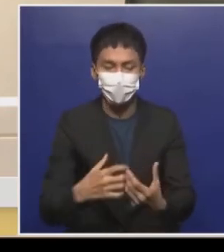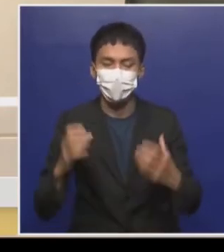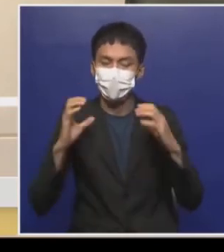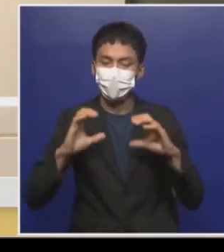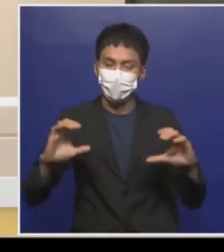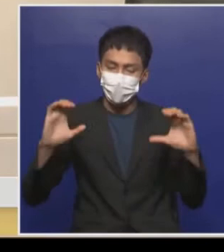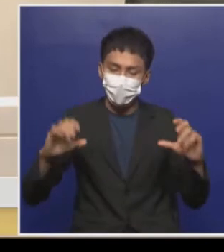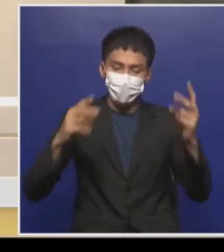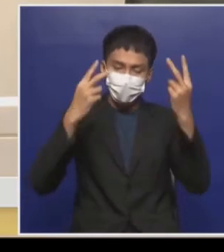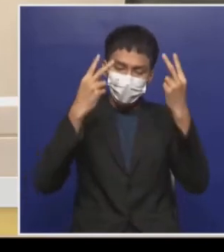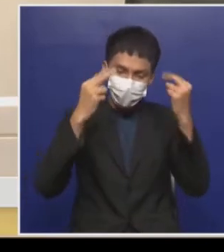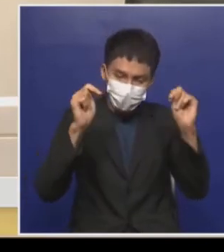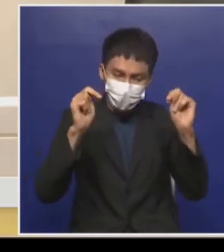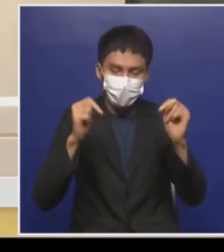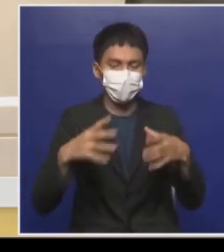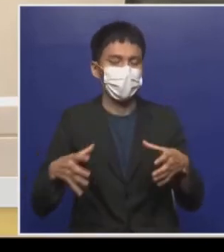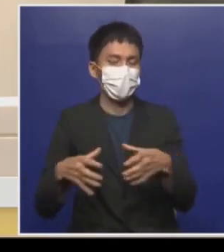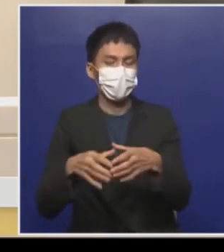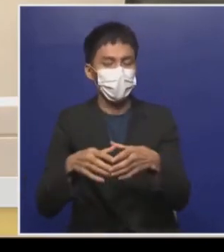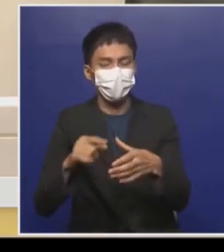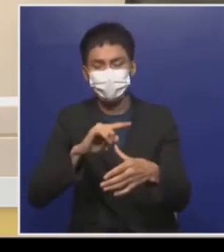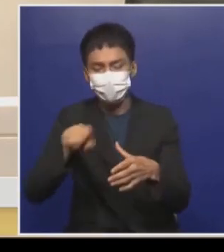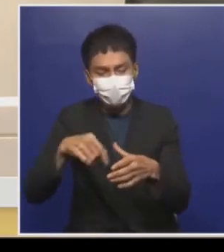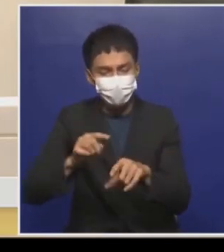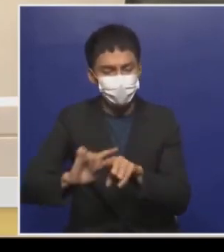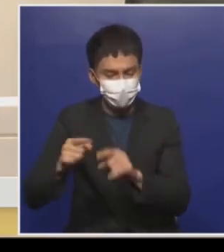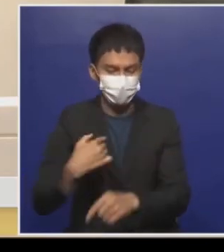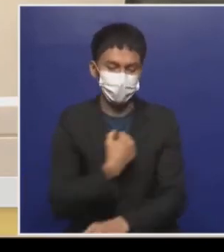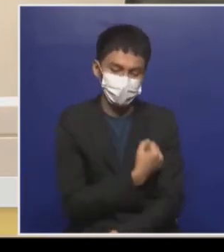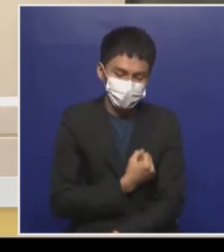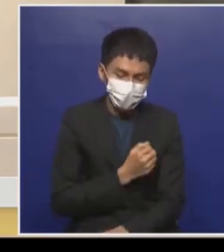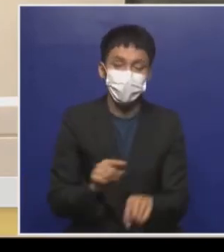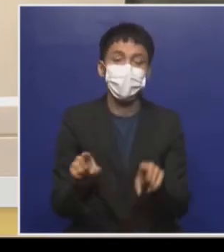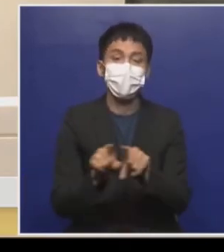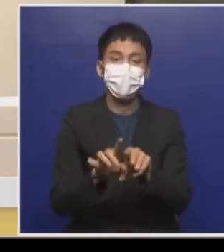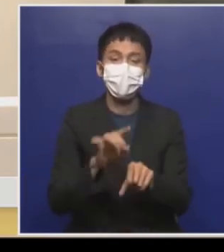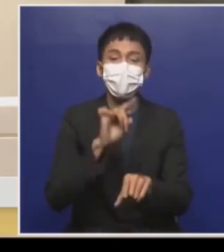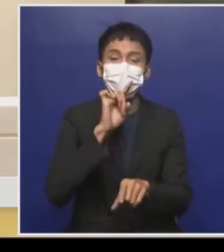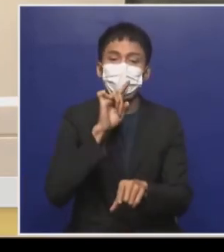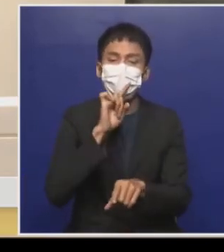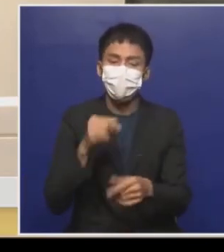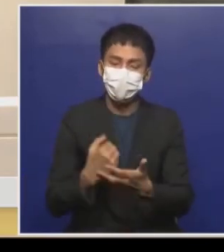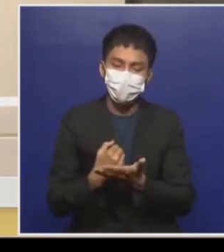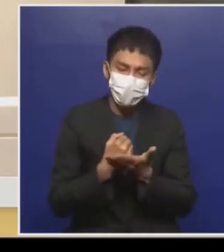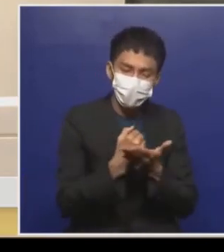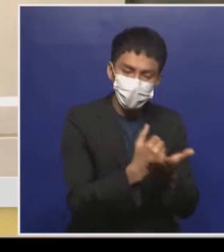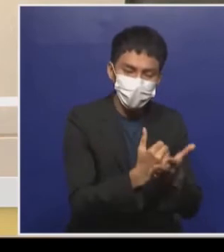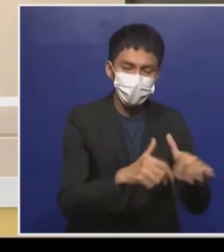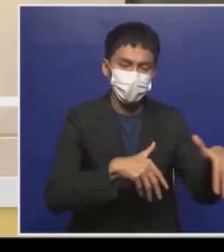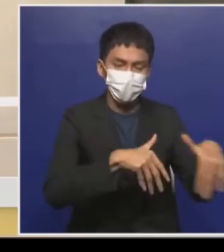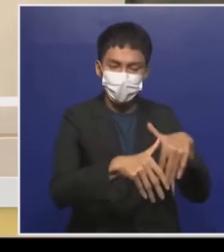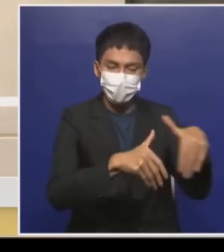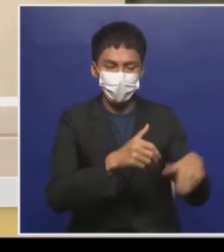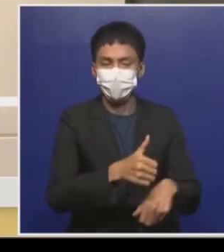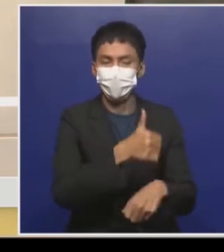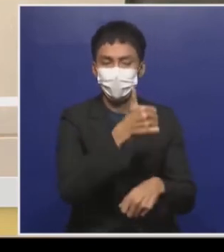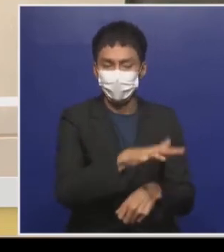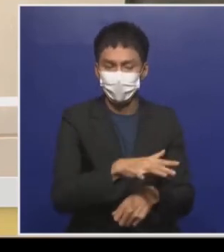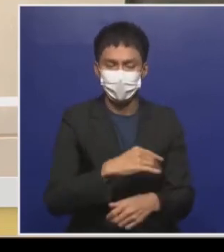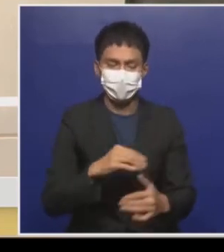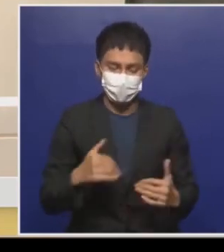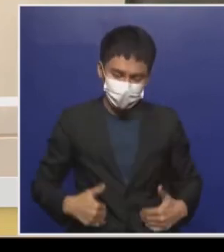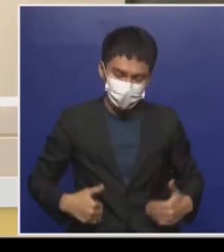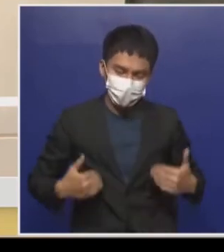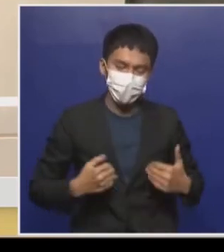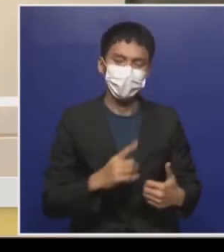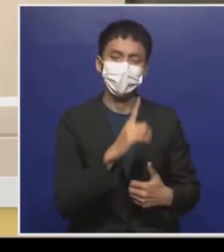รี ขนาอรีทกคนก็เสียใจว่าถ้าเราไม่สามารถ yบยังหอช่วยพี่นประชาชนได้แแต่ชีวตเดียวก